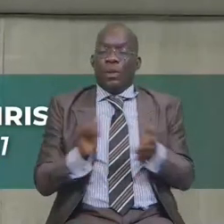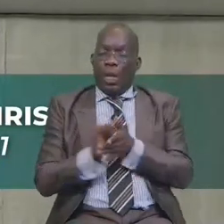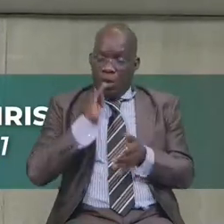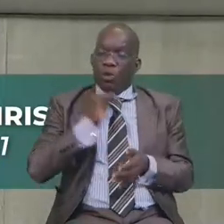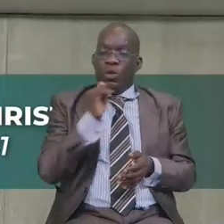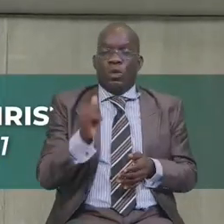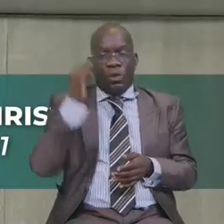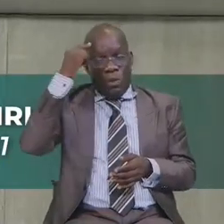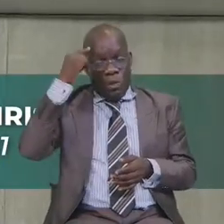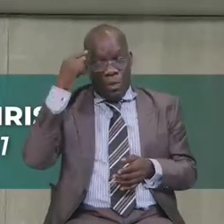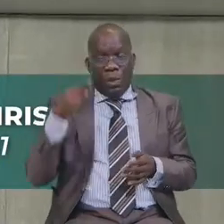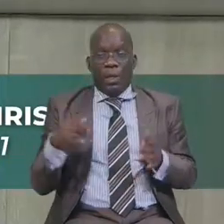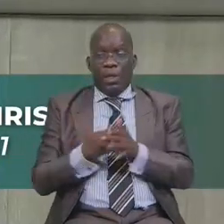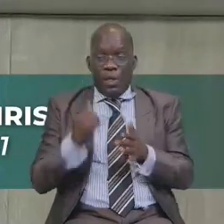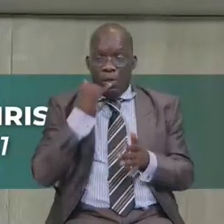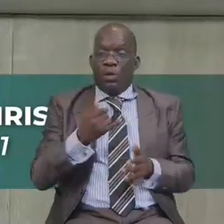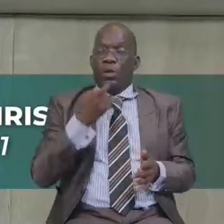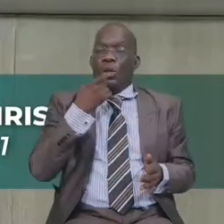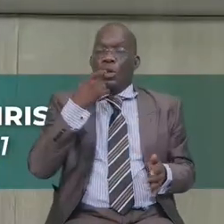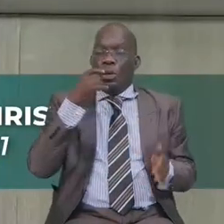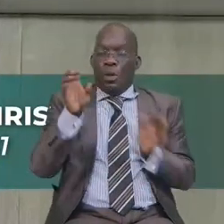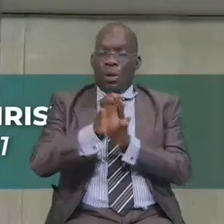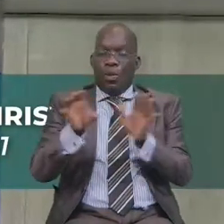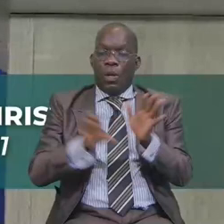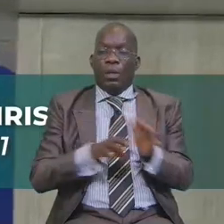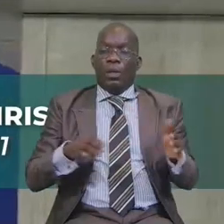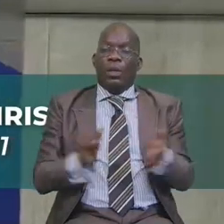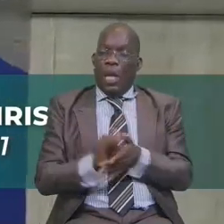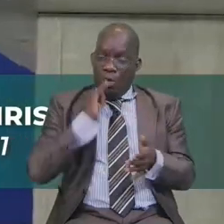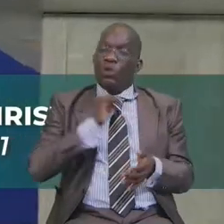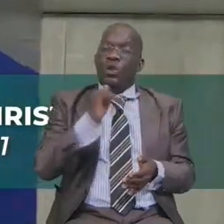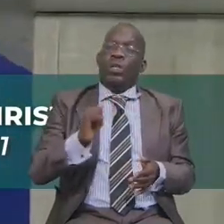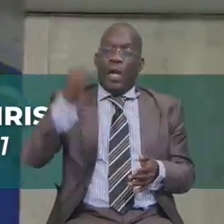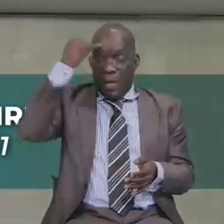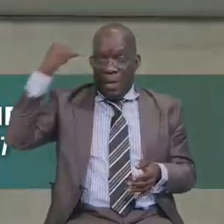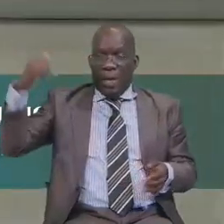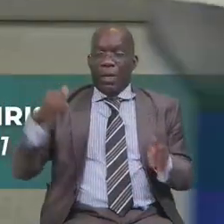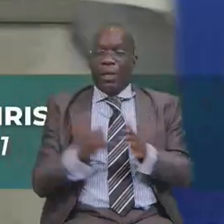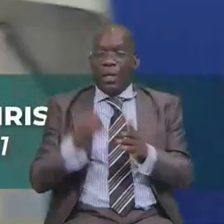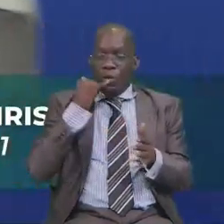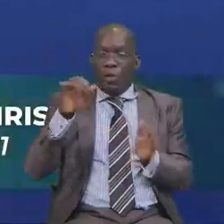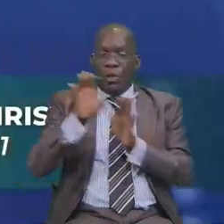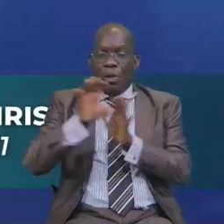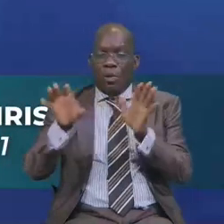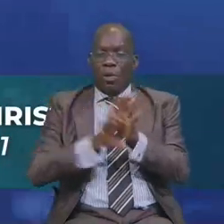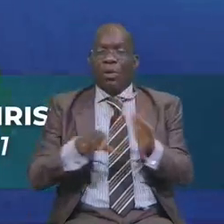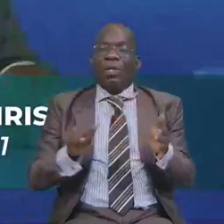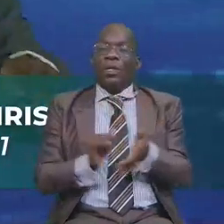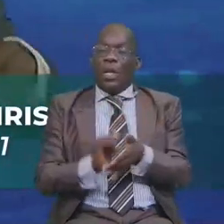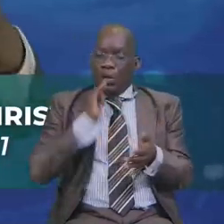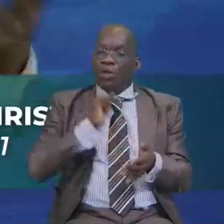8. Ici, nous voyons le commandement. Produisez donc des fruits dignes de la repentance. Ce n'est pas une opinion, c'est un commandement. Ce n'est pas une